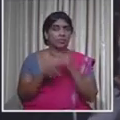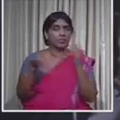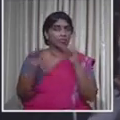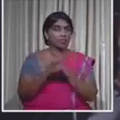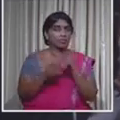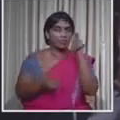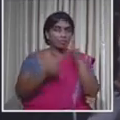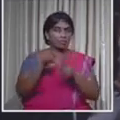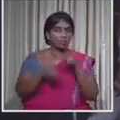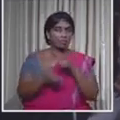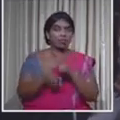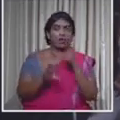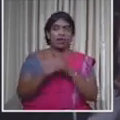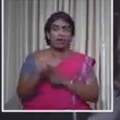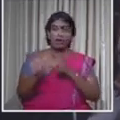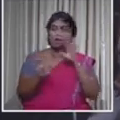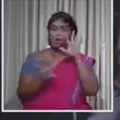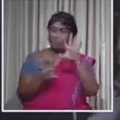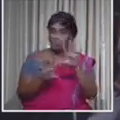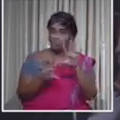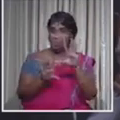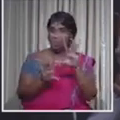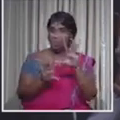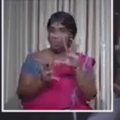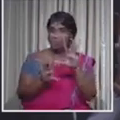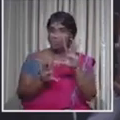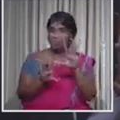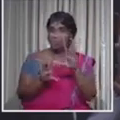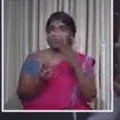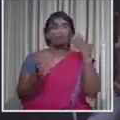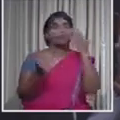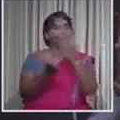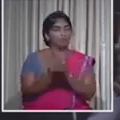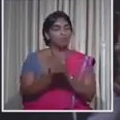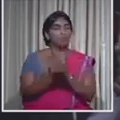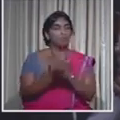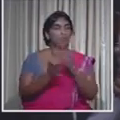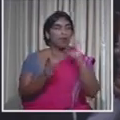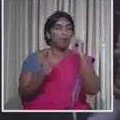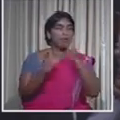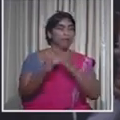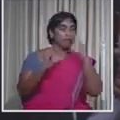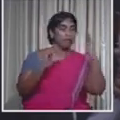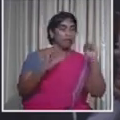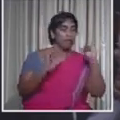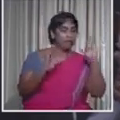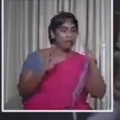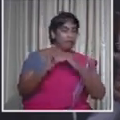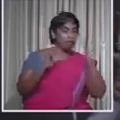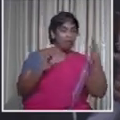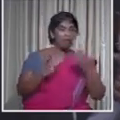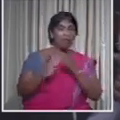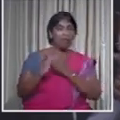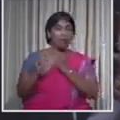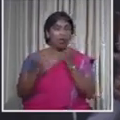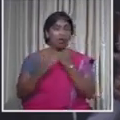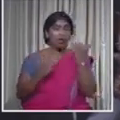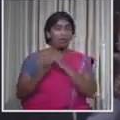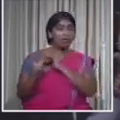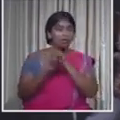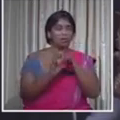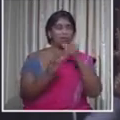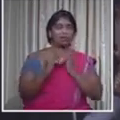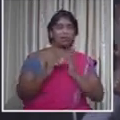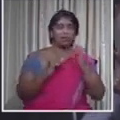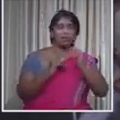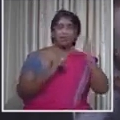පිරිස අවුරුදු 5කට නතර වෙනවා මේ අවුරුදු 60 සිට 65 දක්වා මේ සීමාව දීර්ඝ කිරීම හරහා